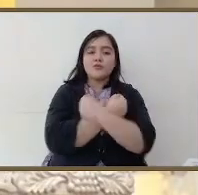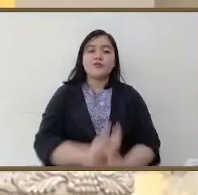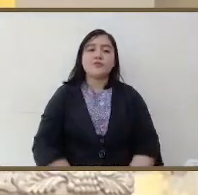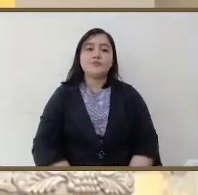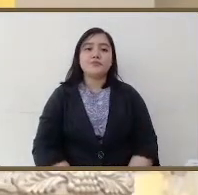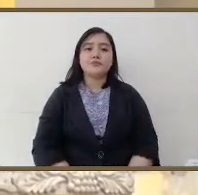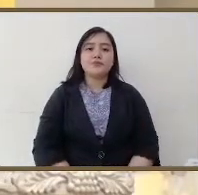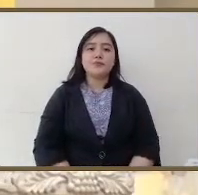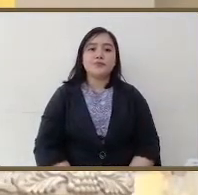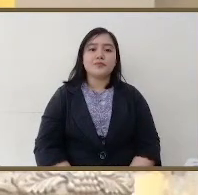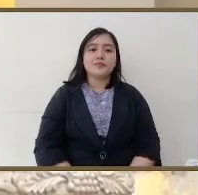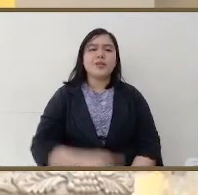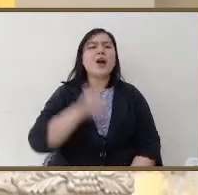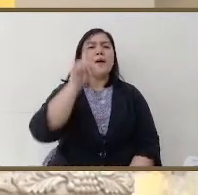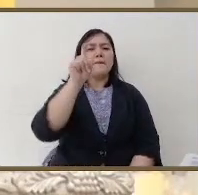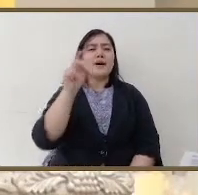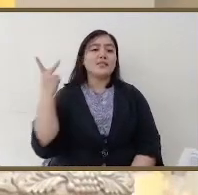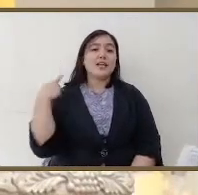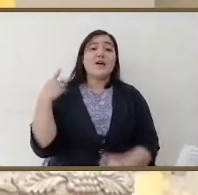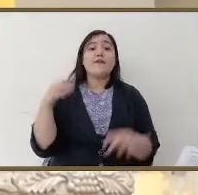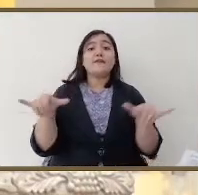be a mutual love.